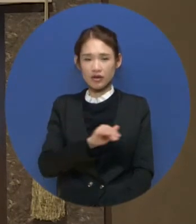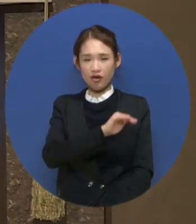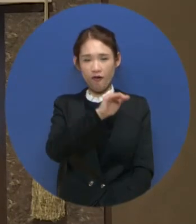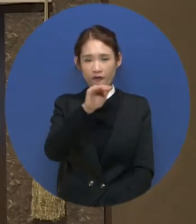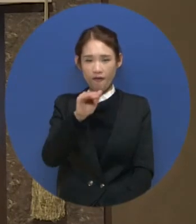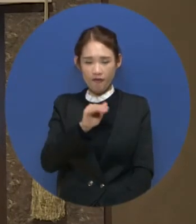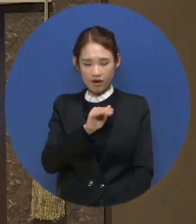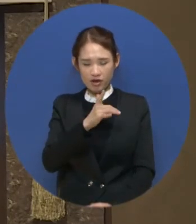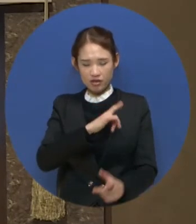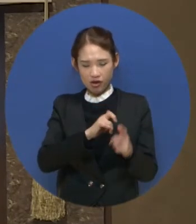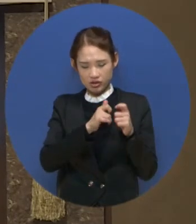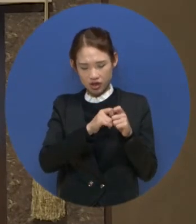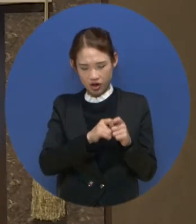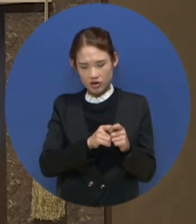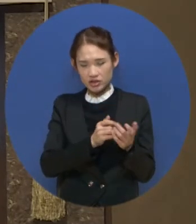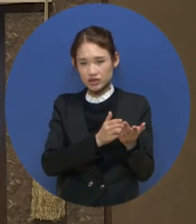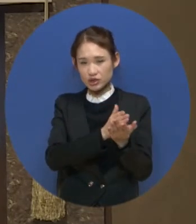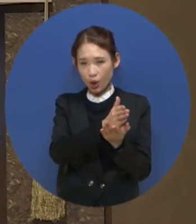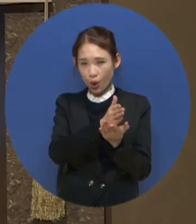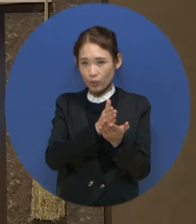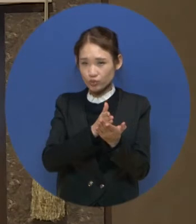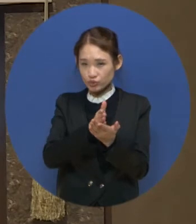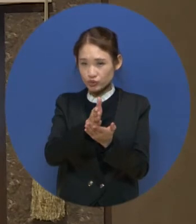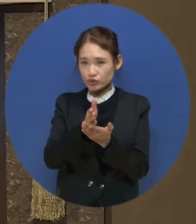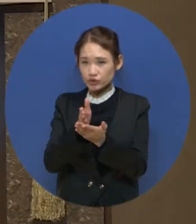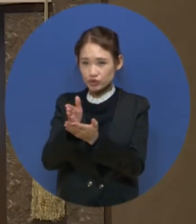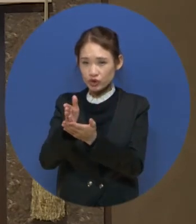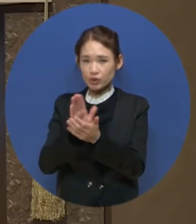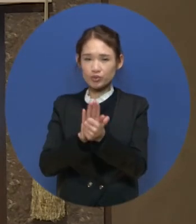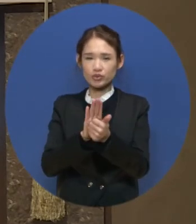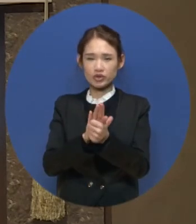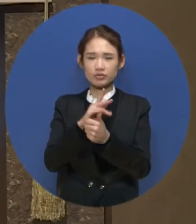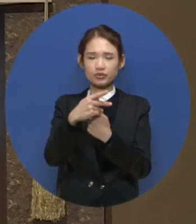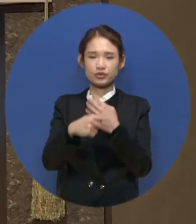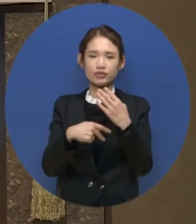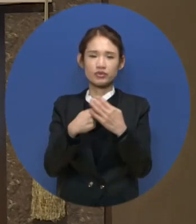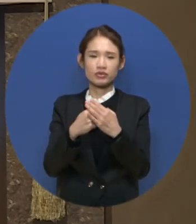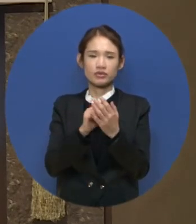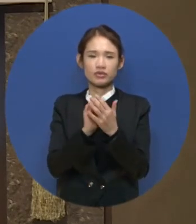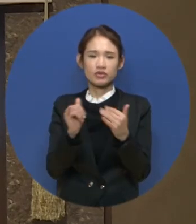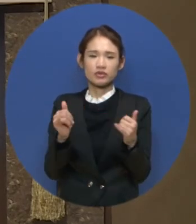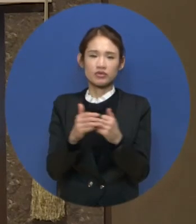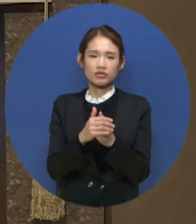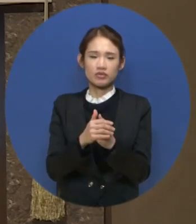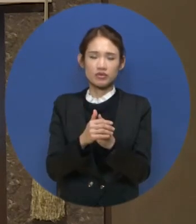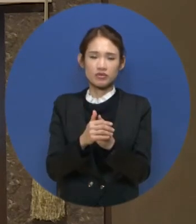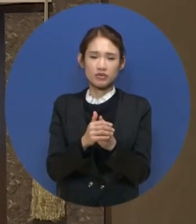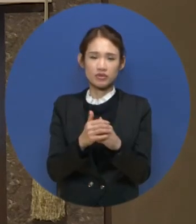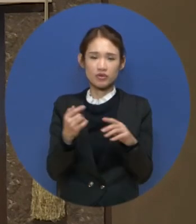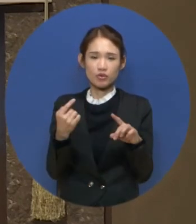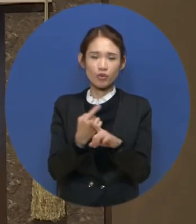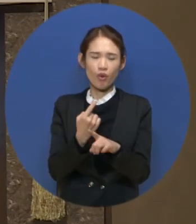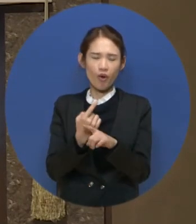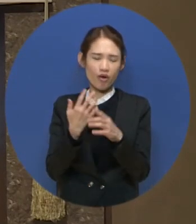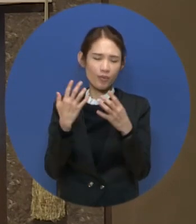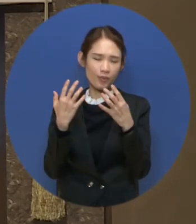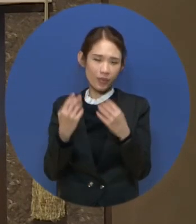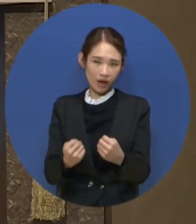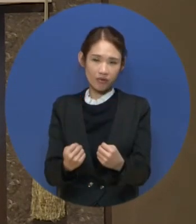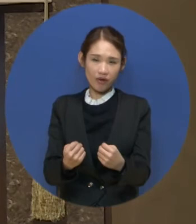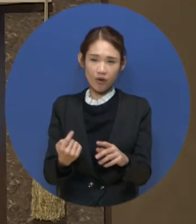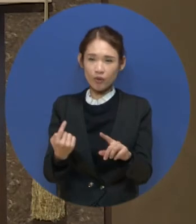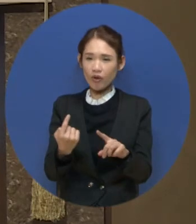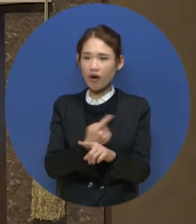이제 체계적이고 이렇게 또 전문적으로 지원해주는 이 프로그램을 통해서 거기 이용자분들이 너무나 많이